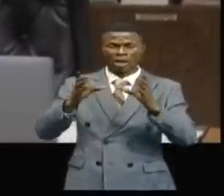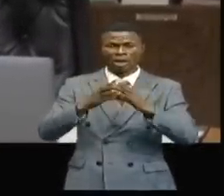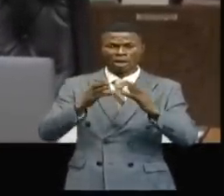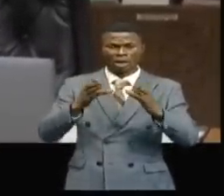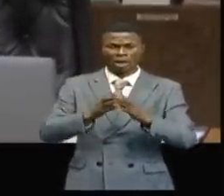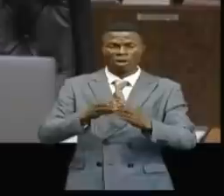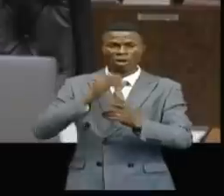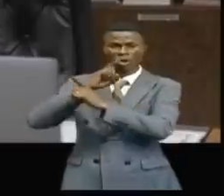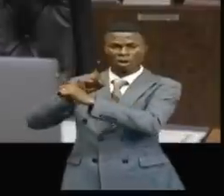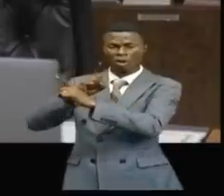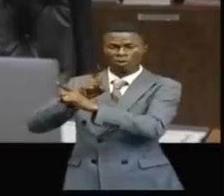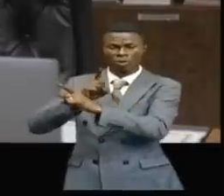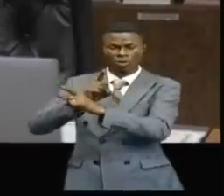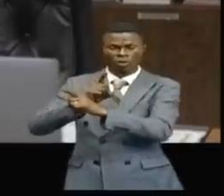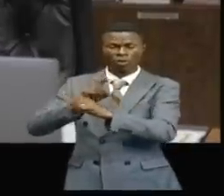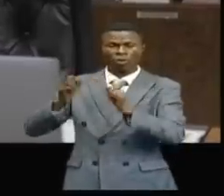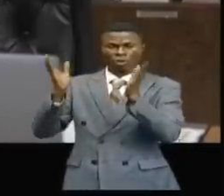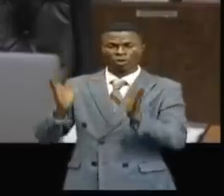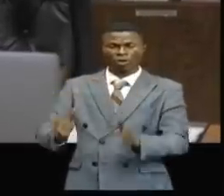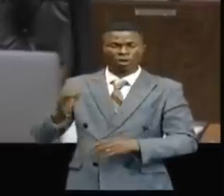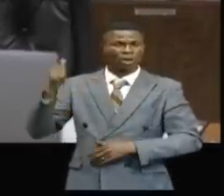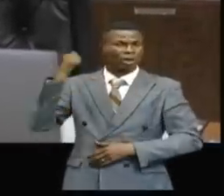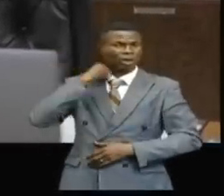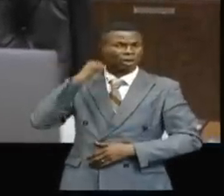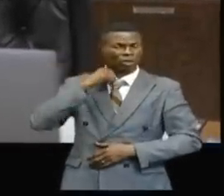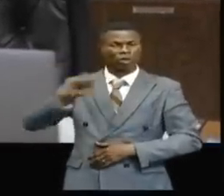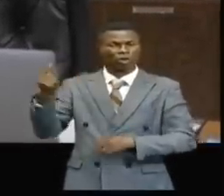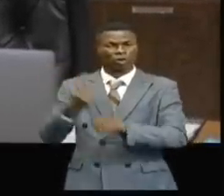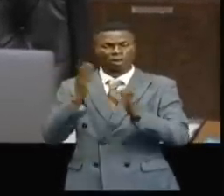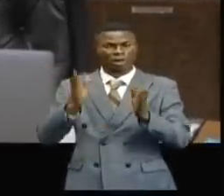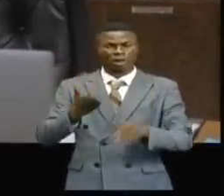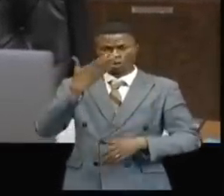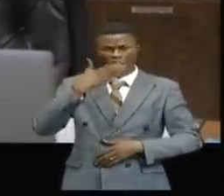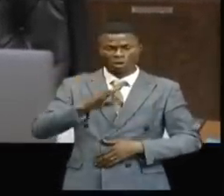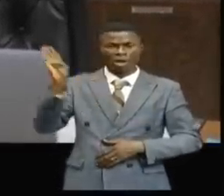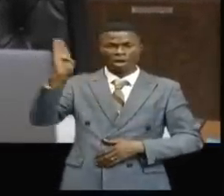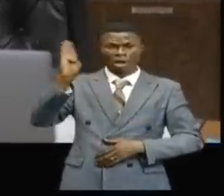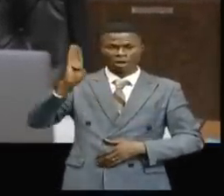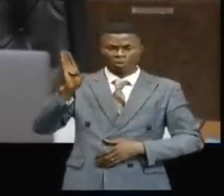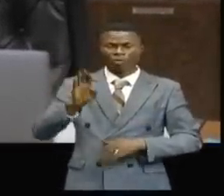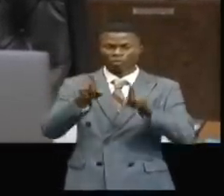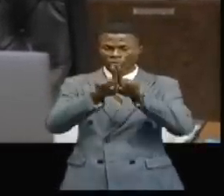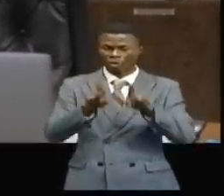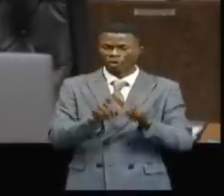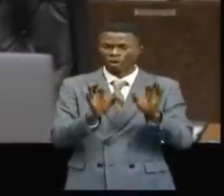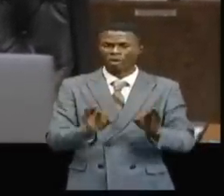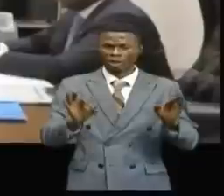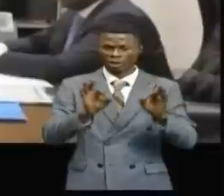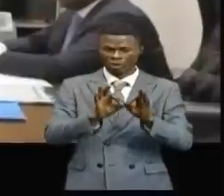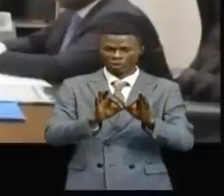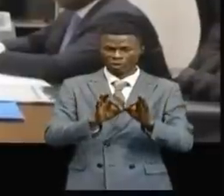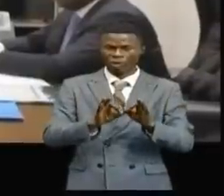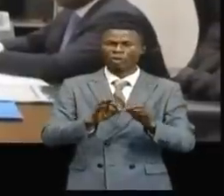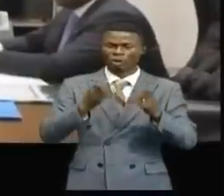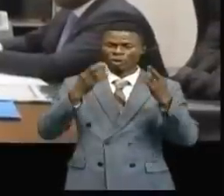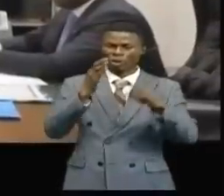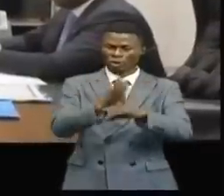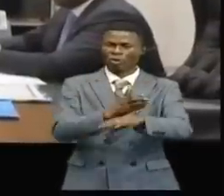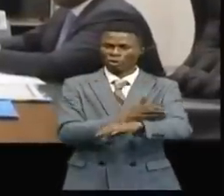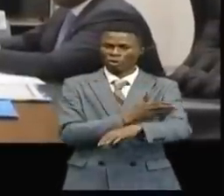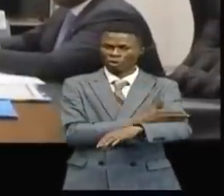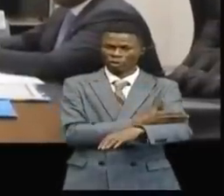banc syndical de médecins et d'autres professionnels de santé à Bibois et de la nécessité de faire aboutir ces